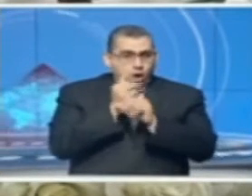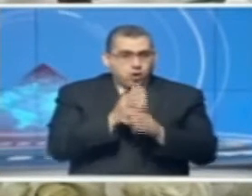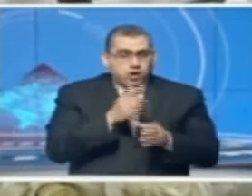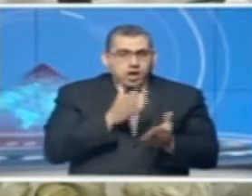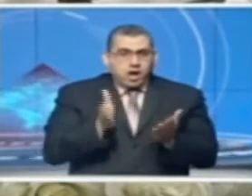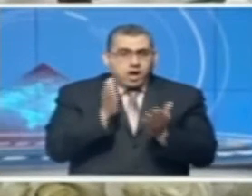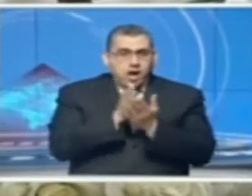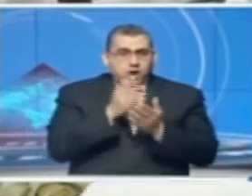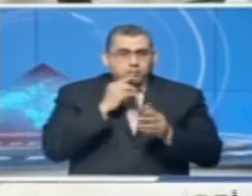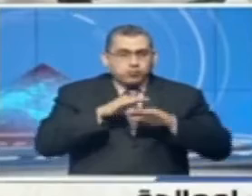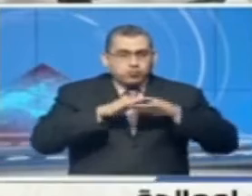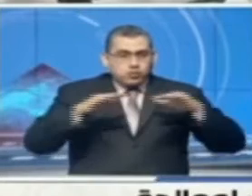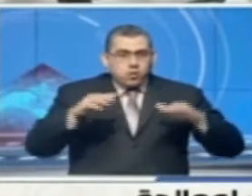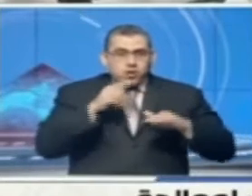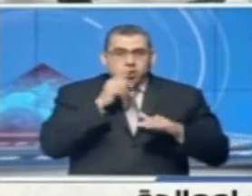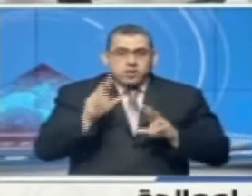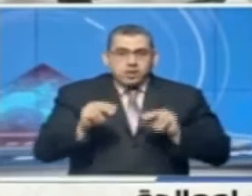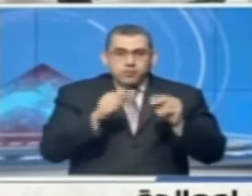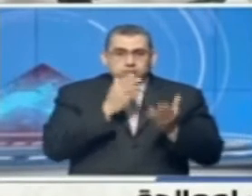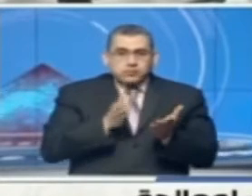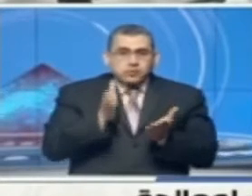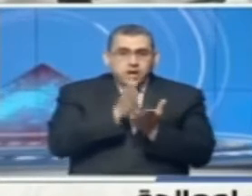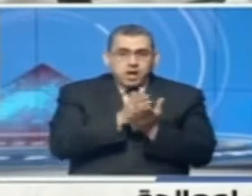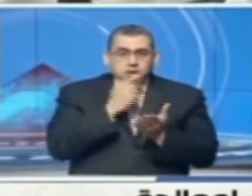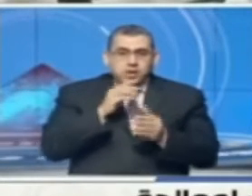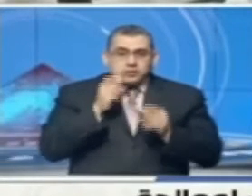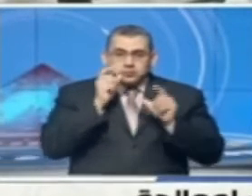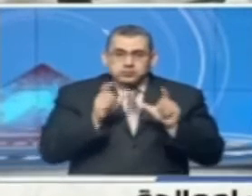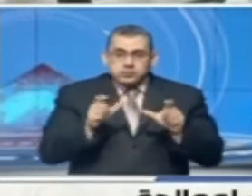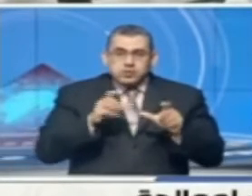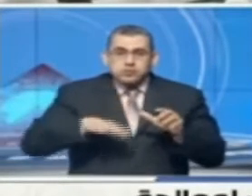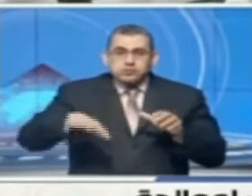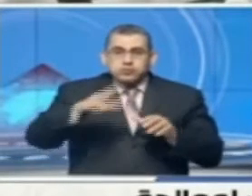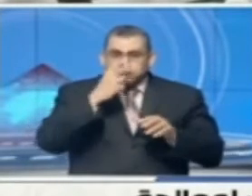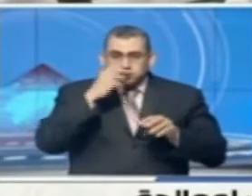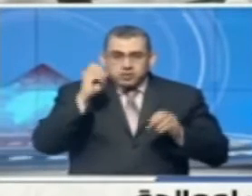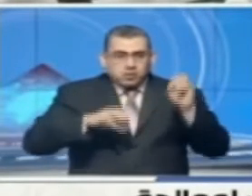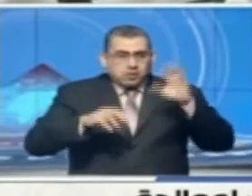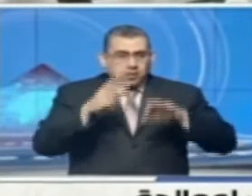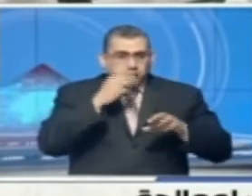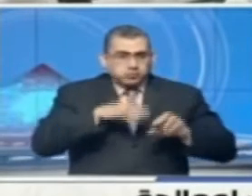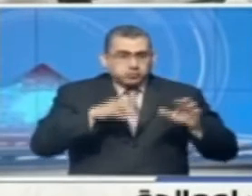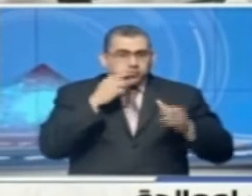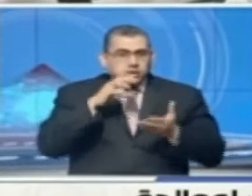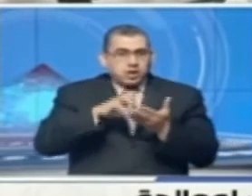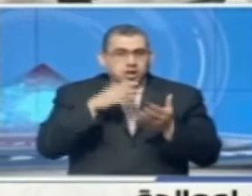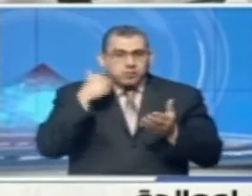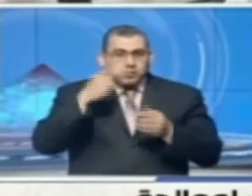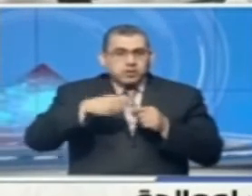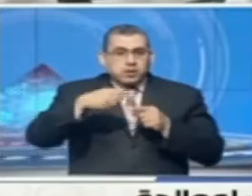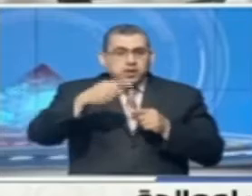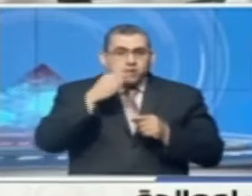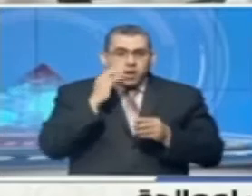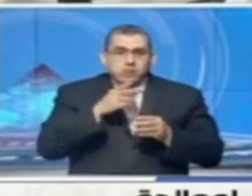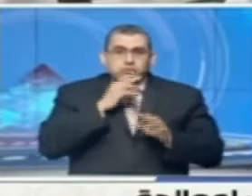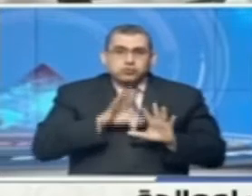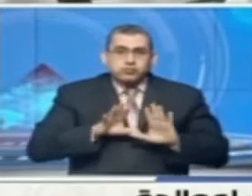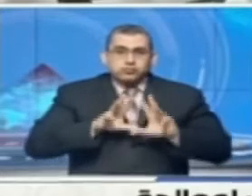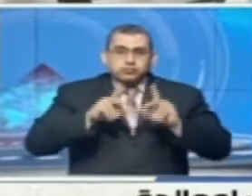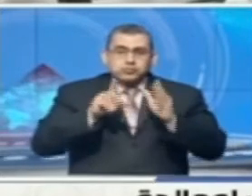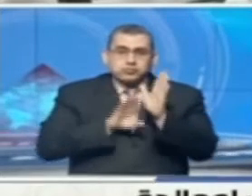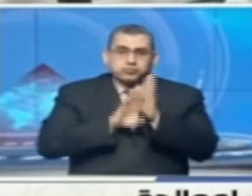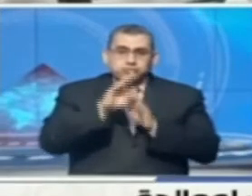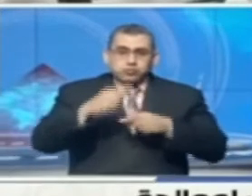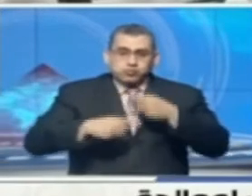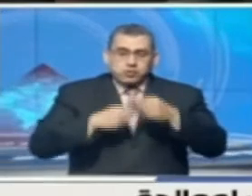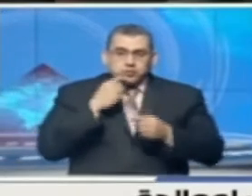والحق في المساواة. وتعد قضايا حماية البيئة ضد مخاطر التلوث وتحقيق التنمية المستدامة من أهم